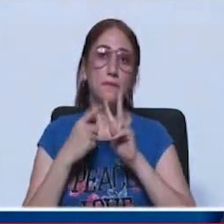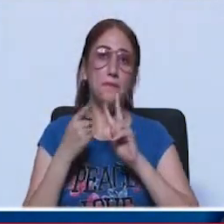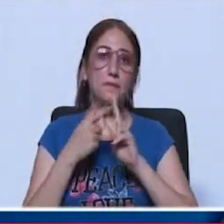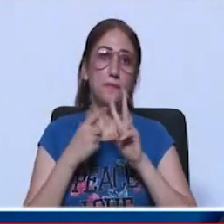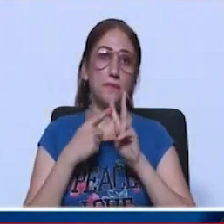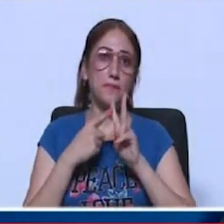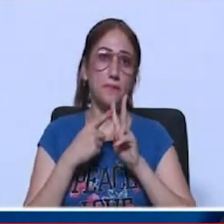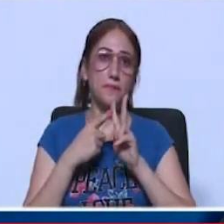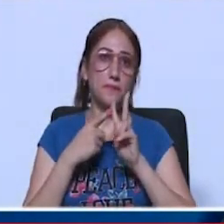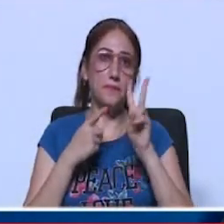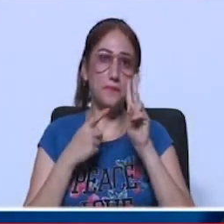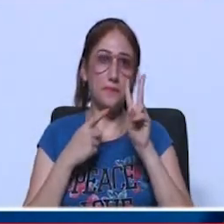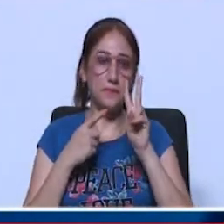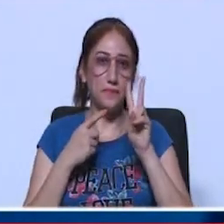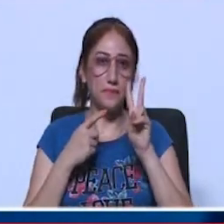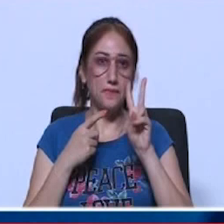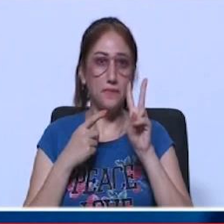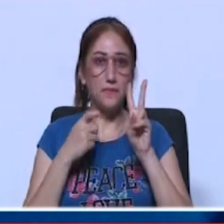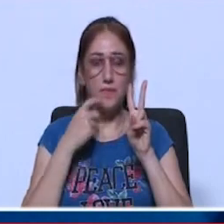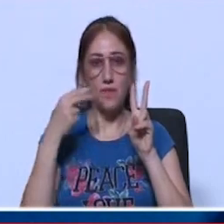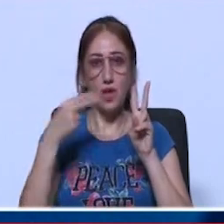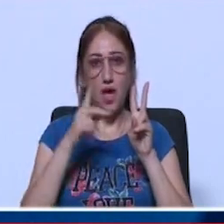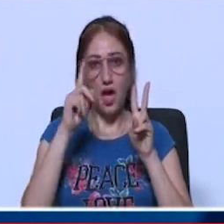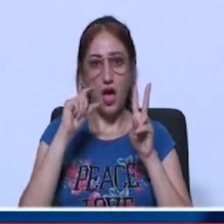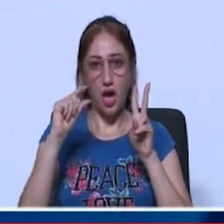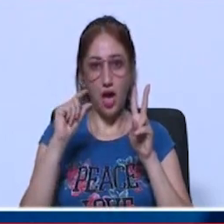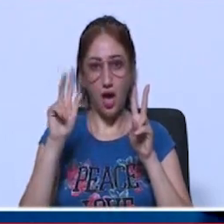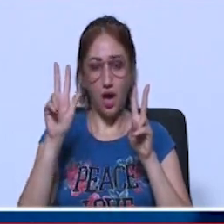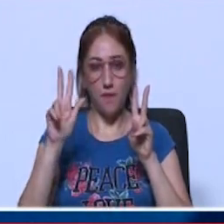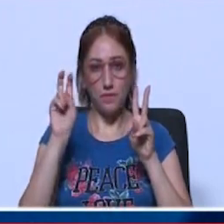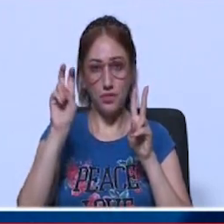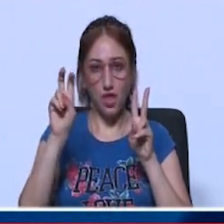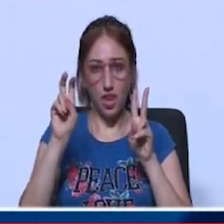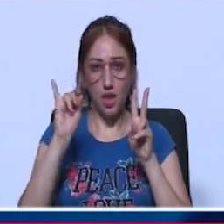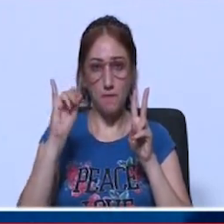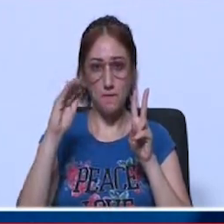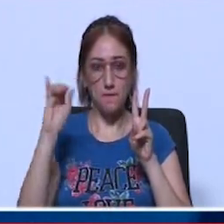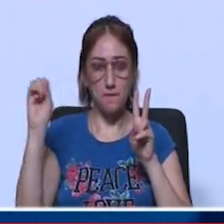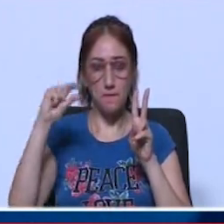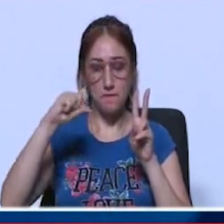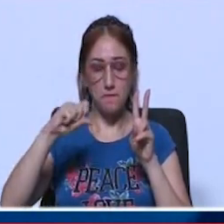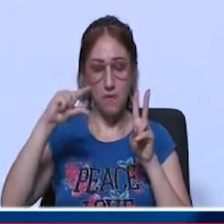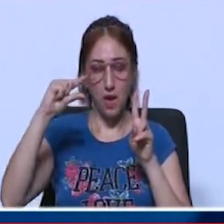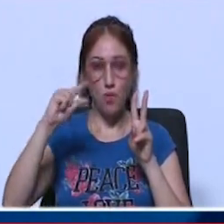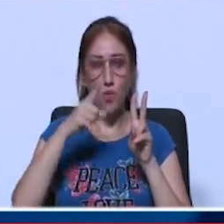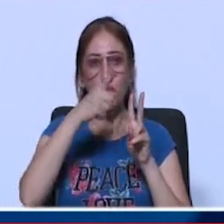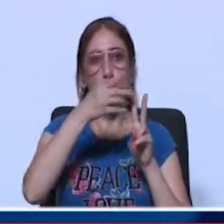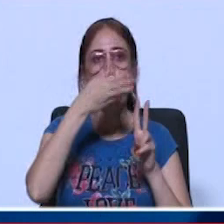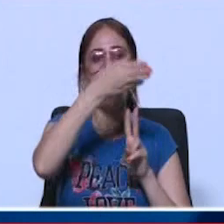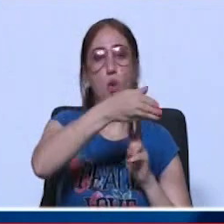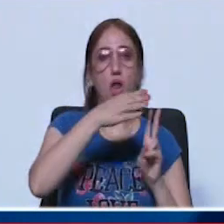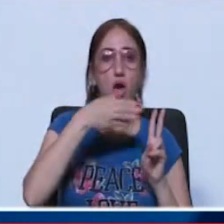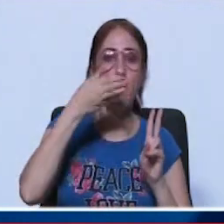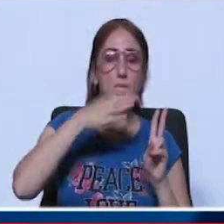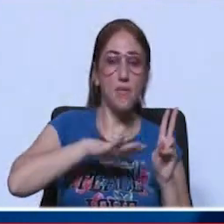اولا انا كان عبد الله محمود توفى قبل يوسف شاين ولما رحت الجنازه مع